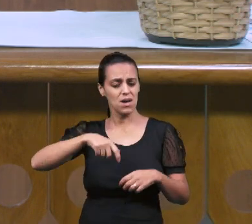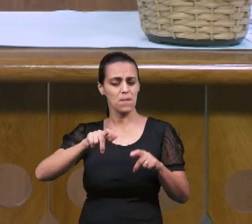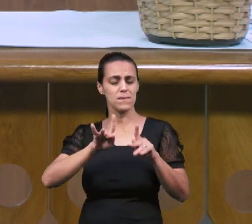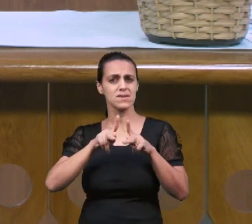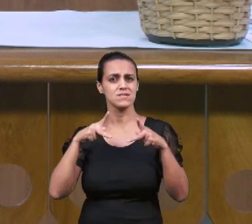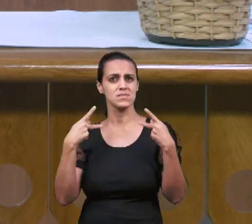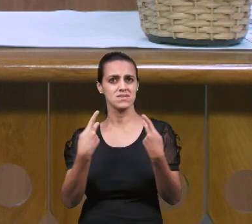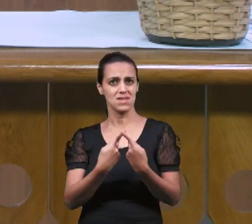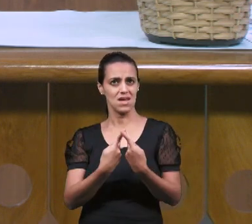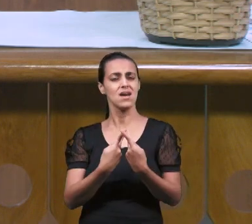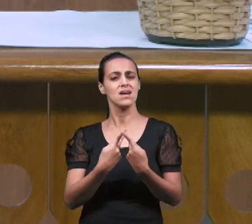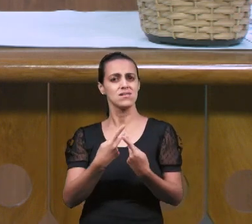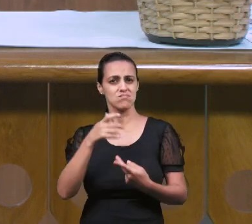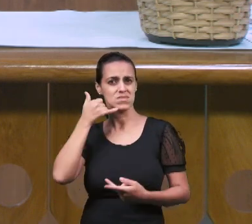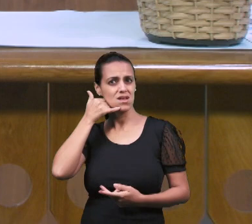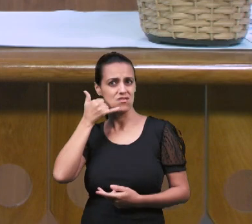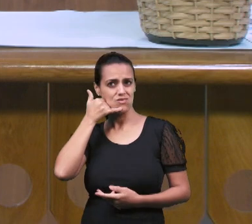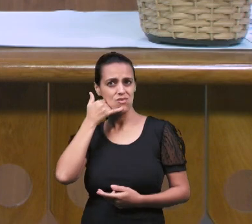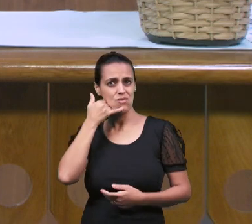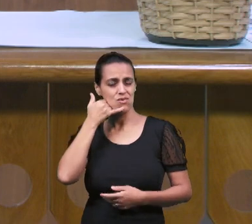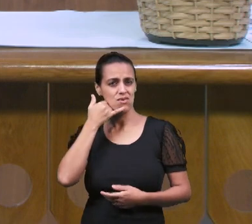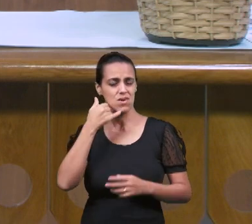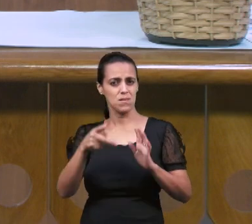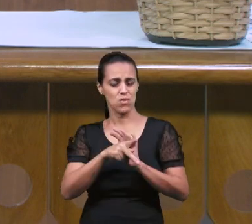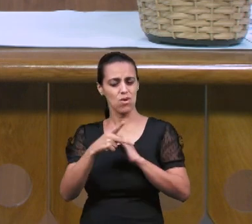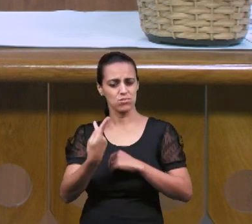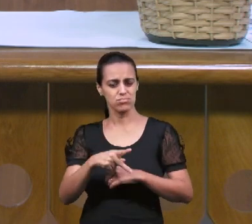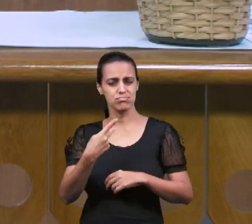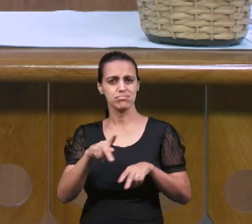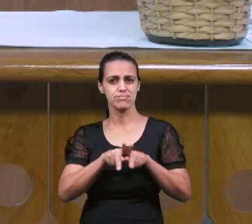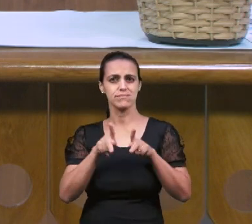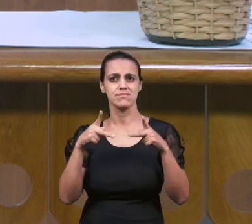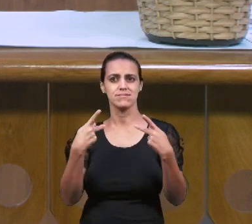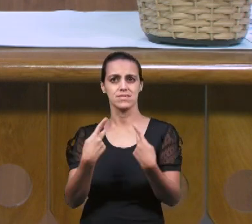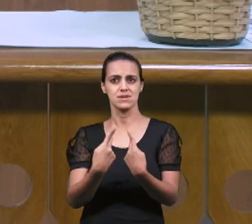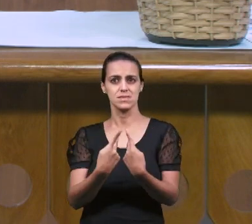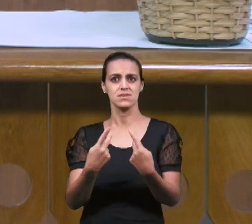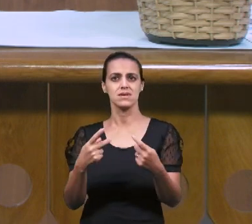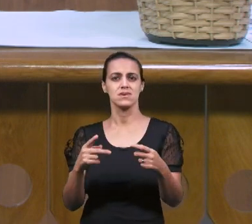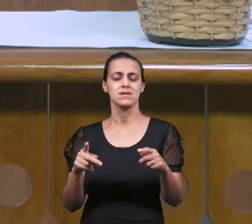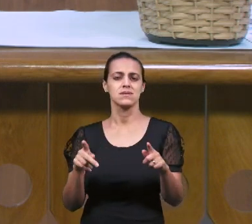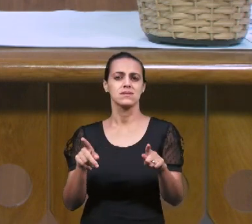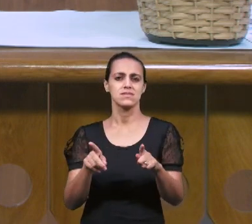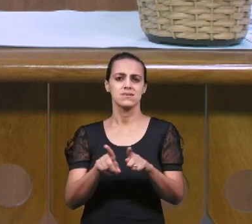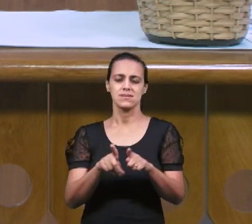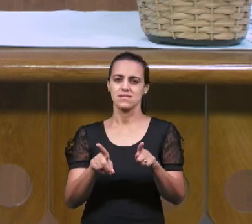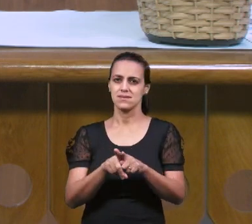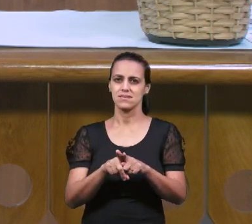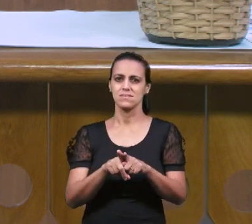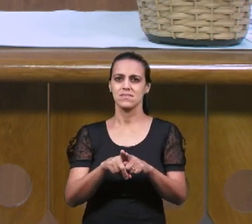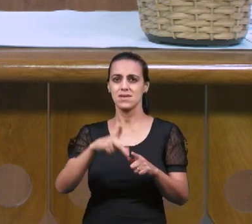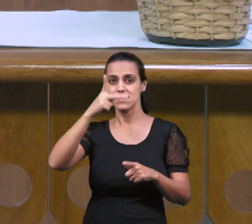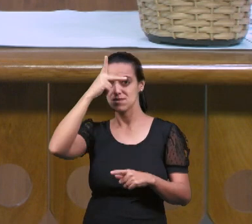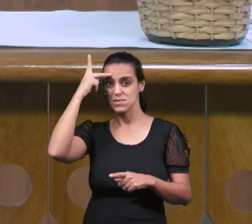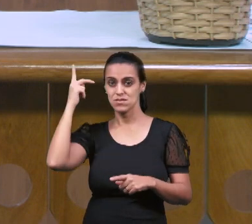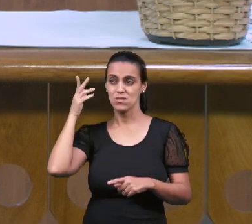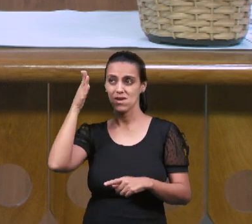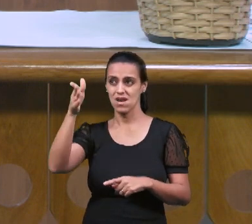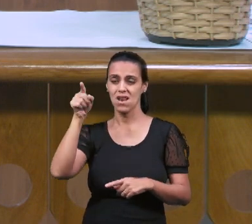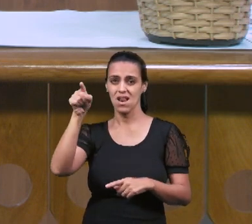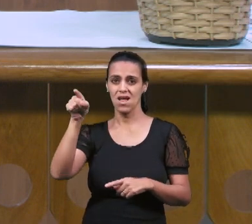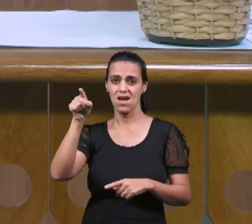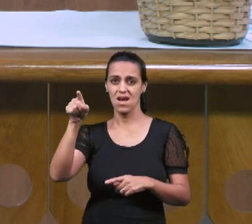au siège presbytère et aussi pour ceux qui ont accès au sud de